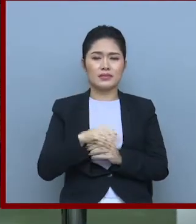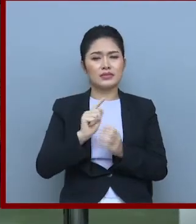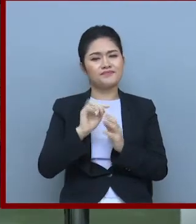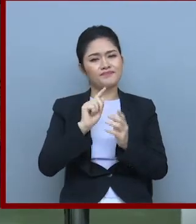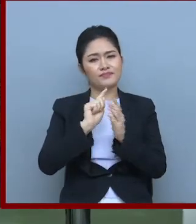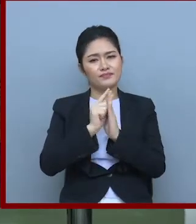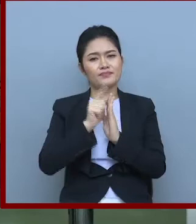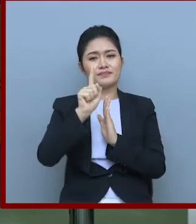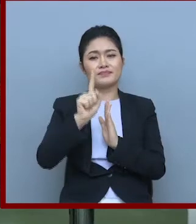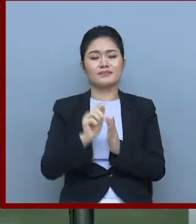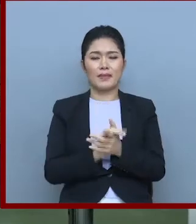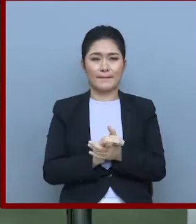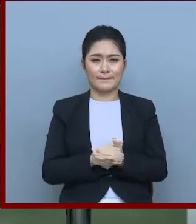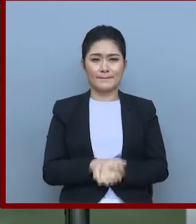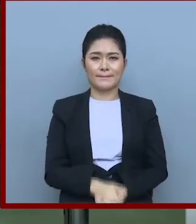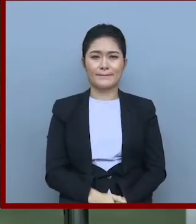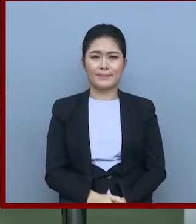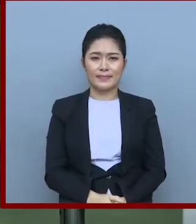เดี๋ยวผมขอลองทำกราฟโหลดเลยนะครับ